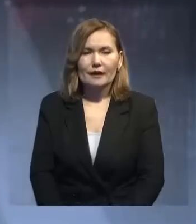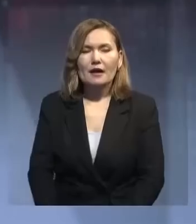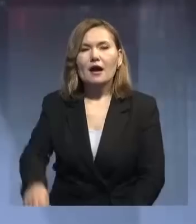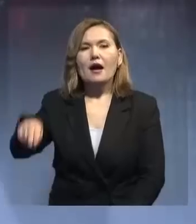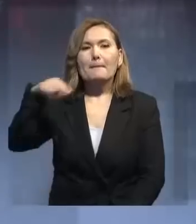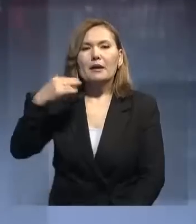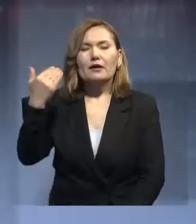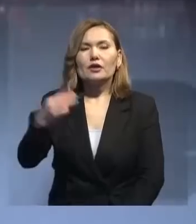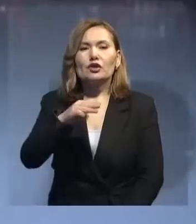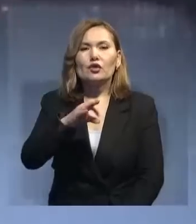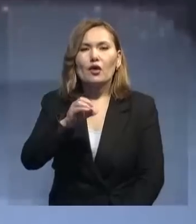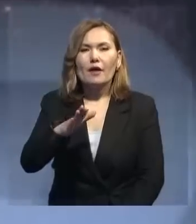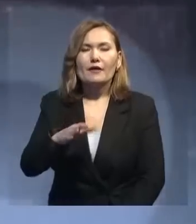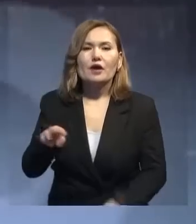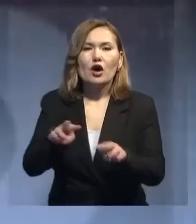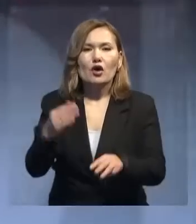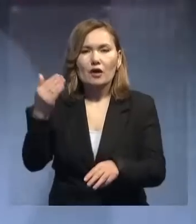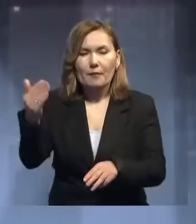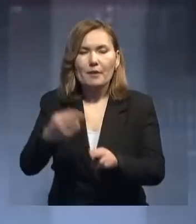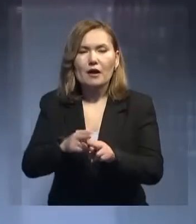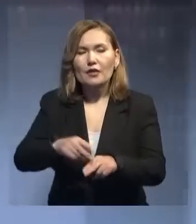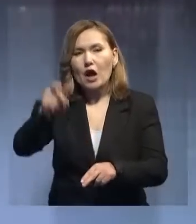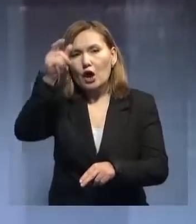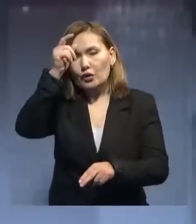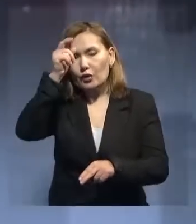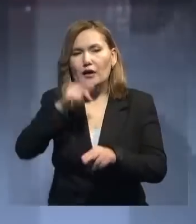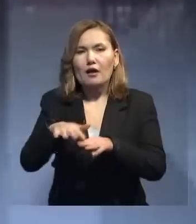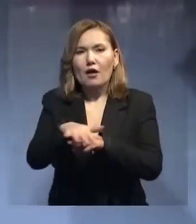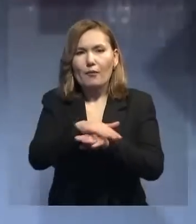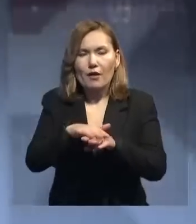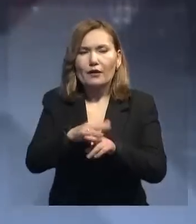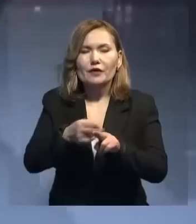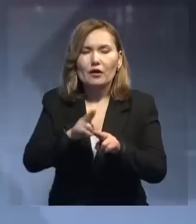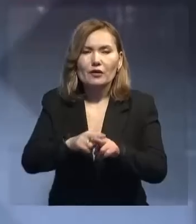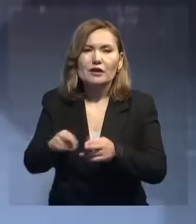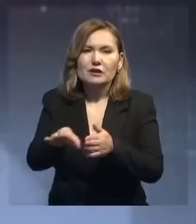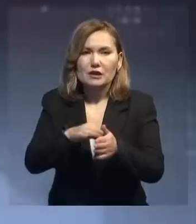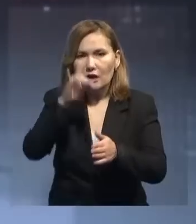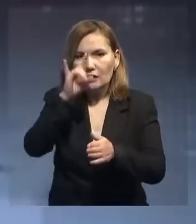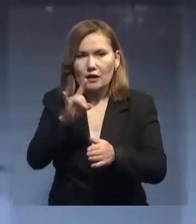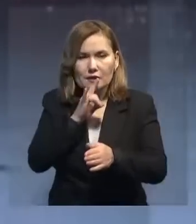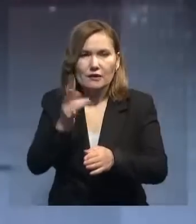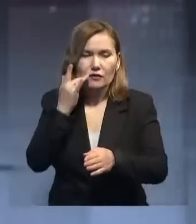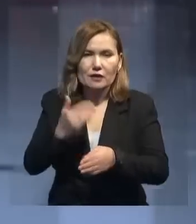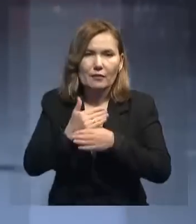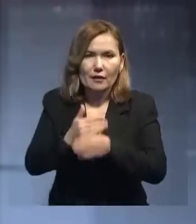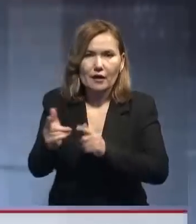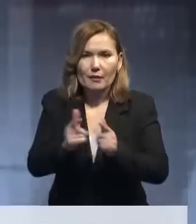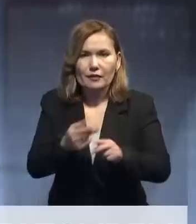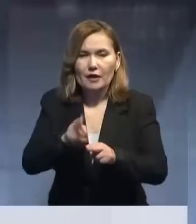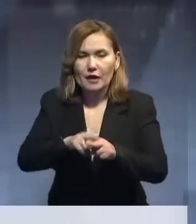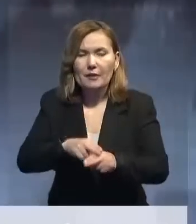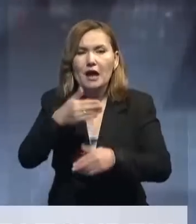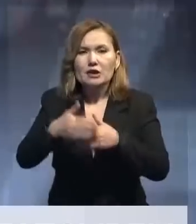Президент Қасым Жомарт Тоқаев үкіметке түрік бауырларға жер сілкінісінің салдарынан еңсеруде шұғыл көмек көрсетуді тапсырды. Жақын арада